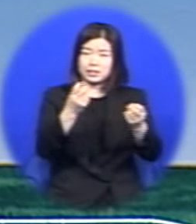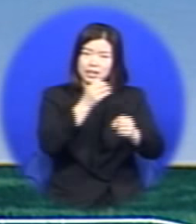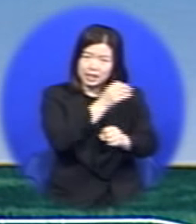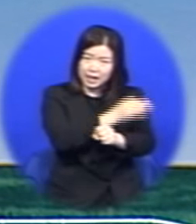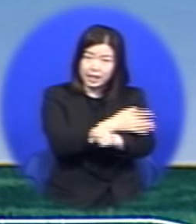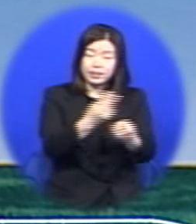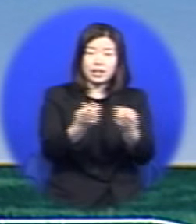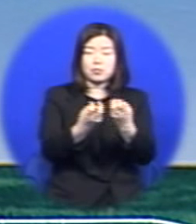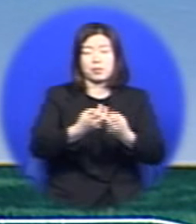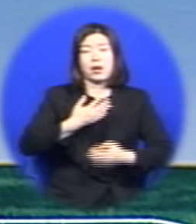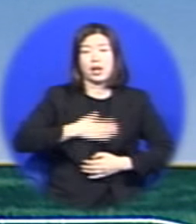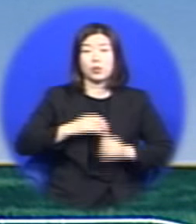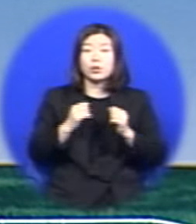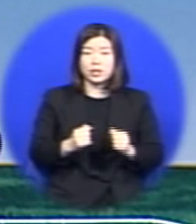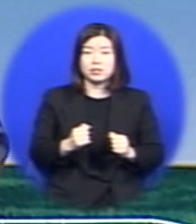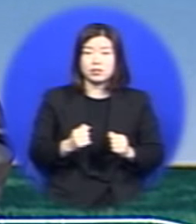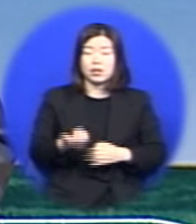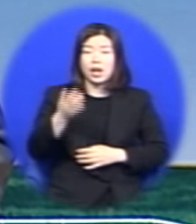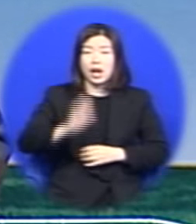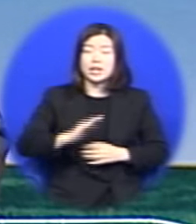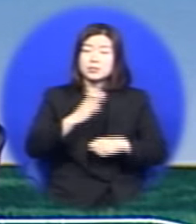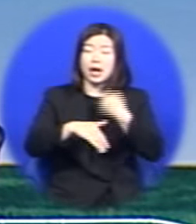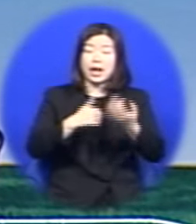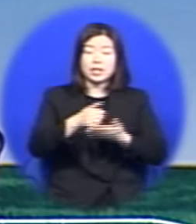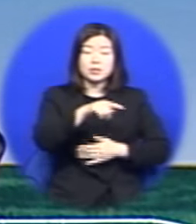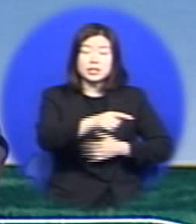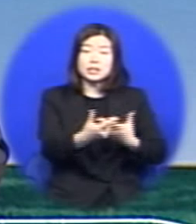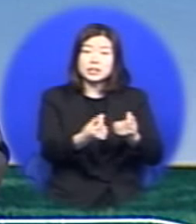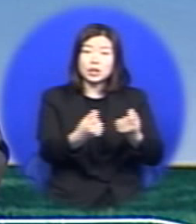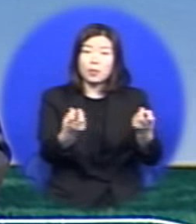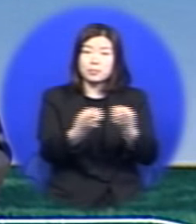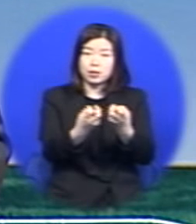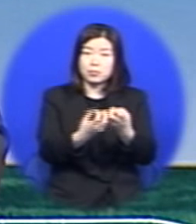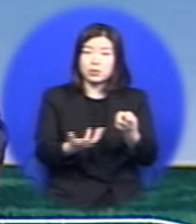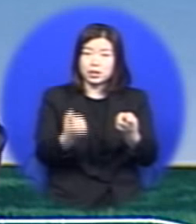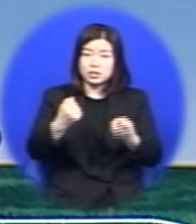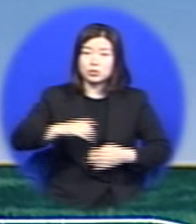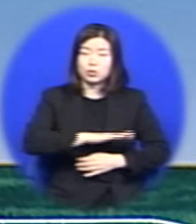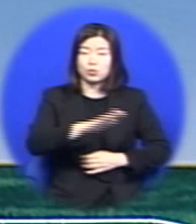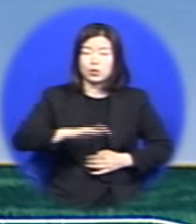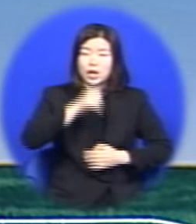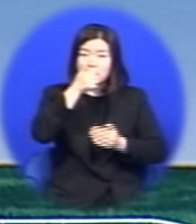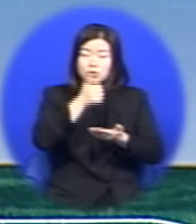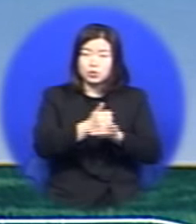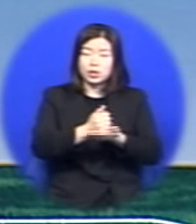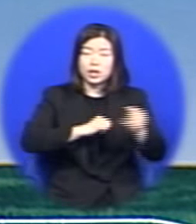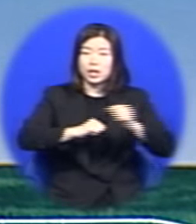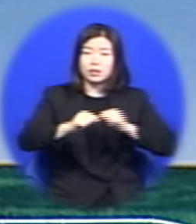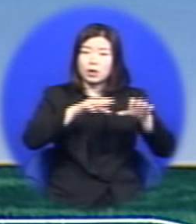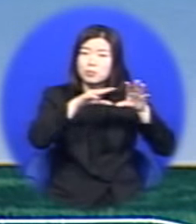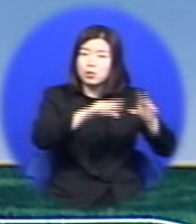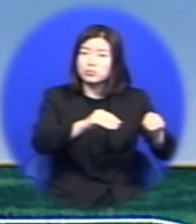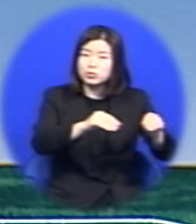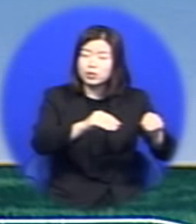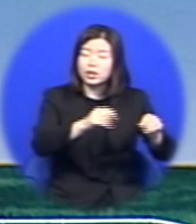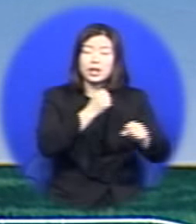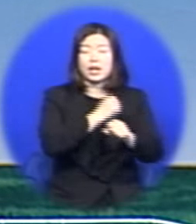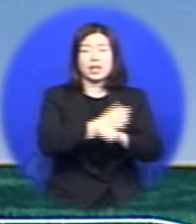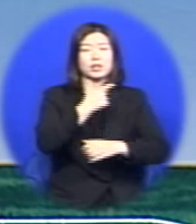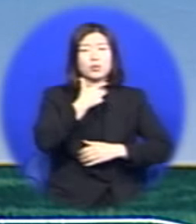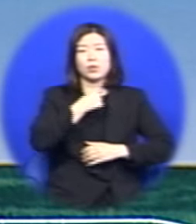알고 계십니다. 그러나 하나님은 그런 방법으로 우리를 죄 짓지 않게 만들고 싶어 하지 않으십니다.